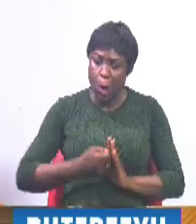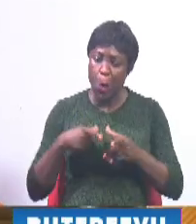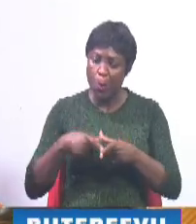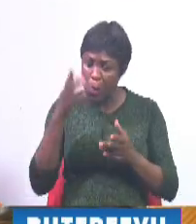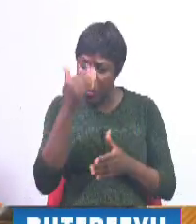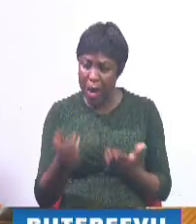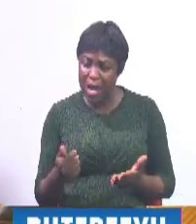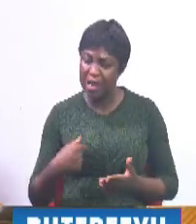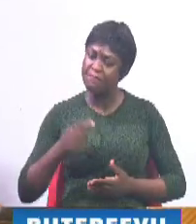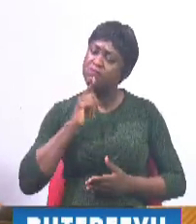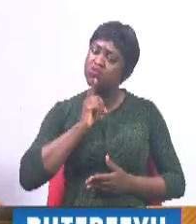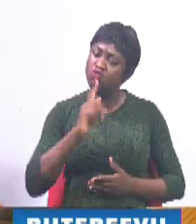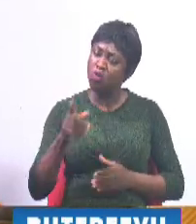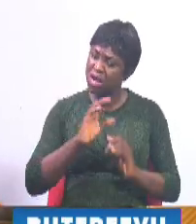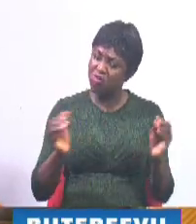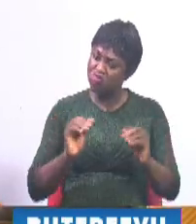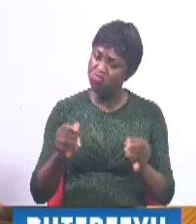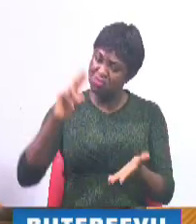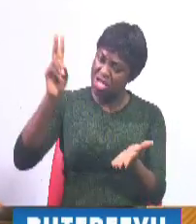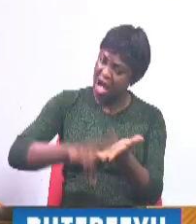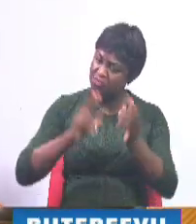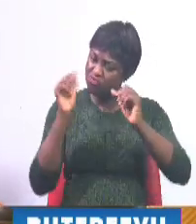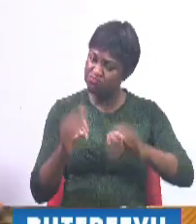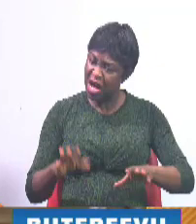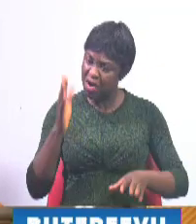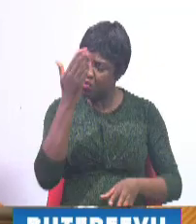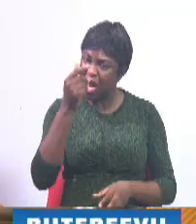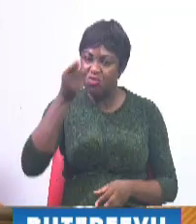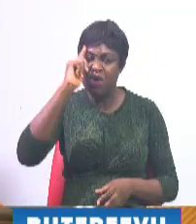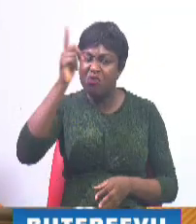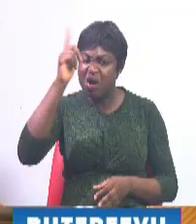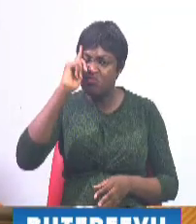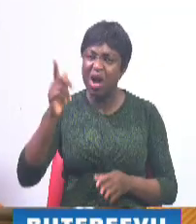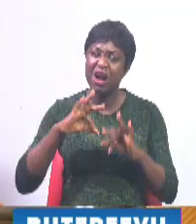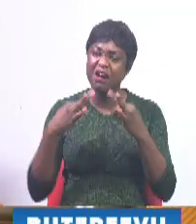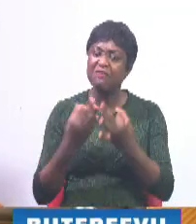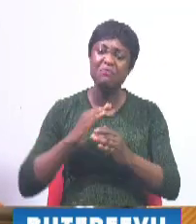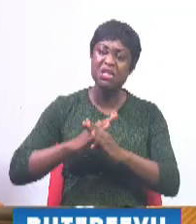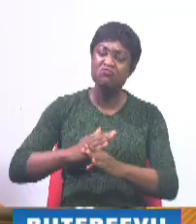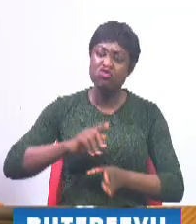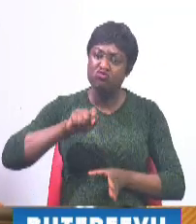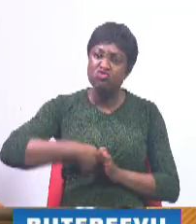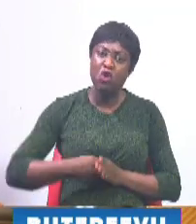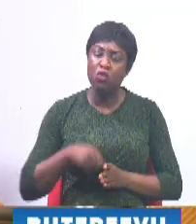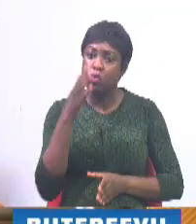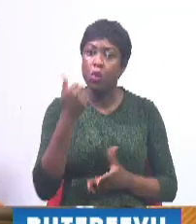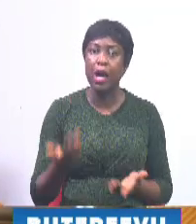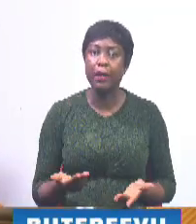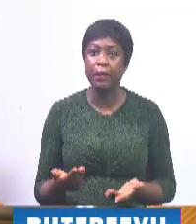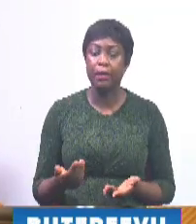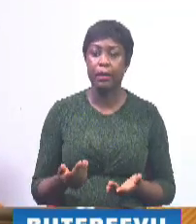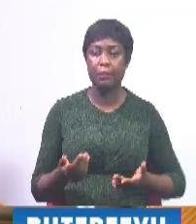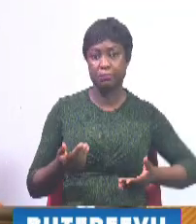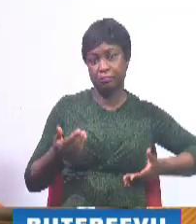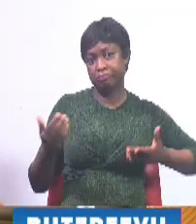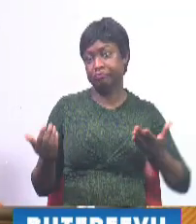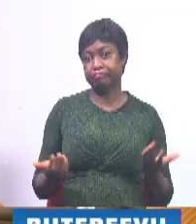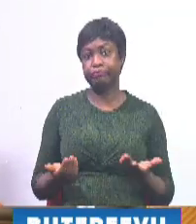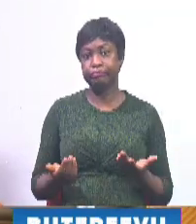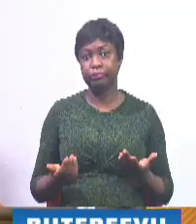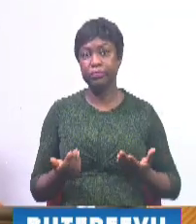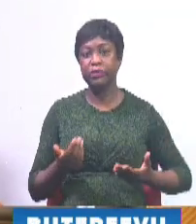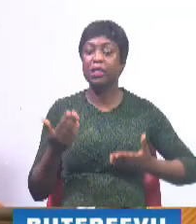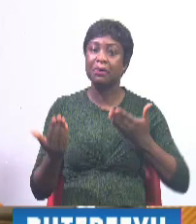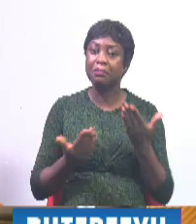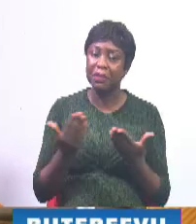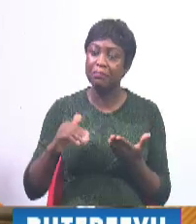nga sikulagidde. Nga sikuwadde lukusa. Sikuwadde lukusa. Ogikozeseza ayinza okulowooza nti ogenda ogikozesa ng'akabonero ka